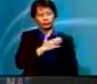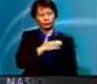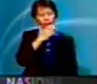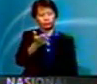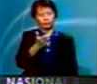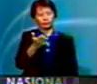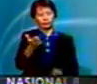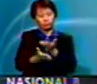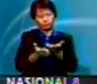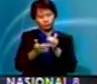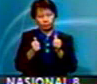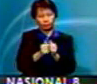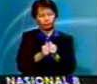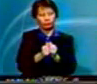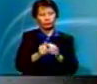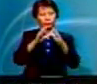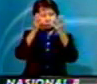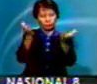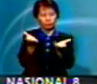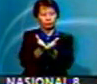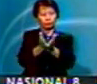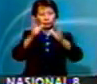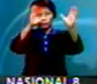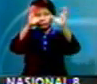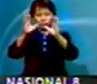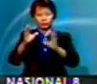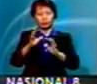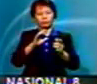views in combating the global climate change.